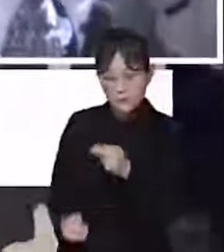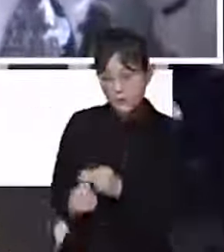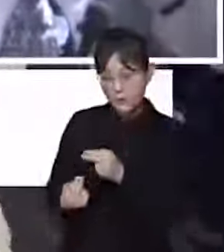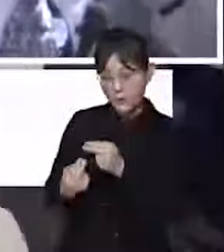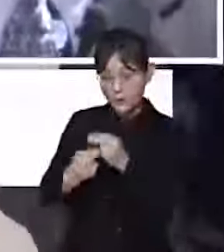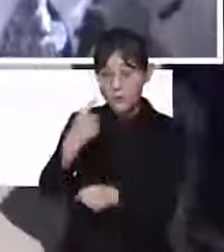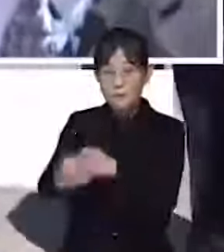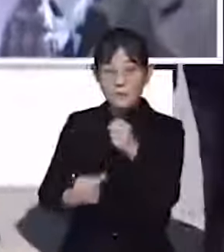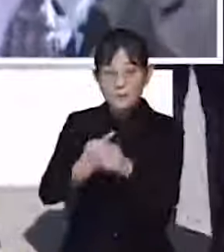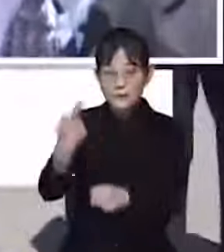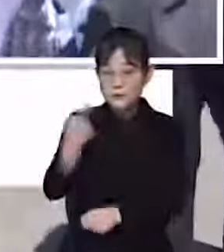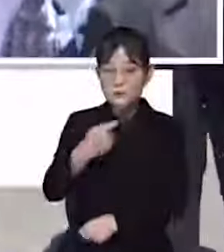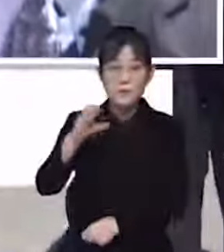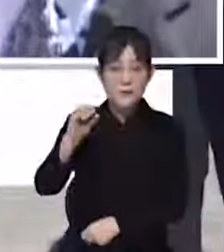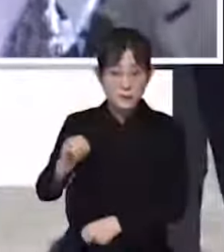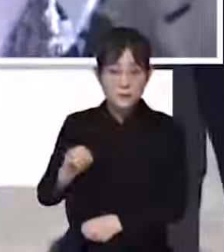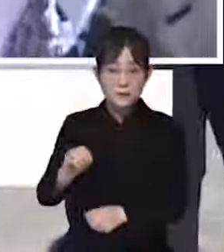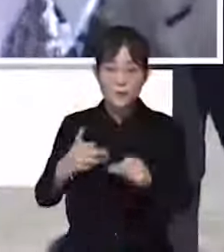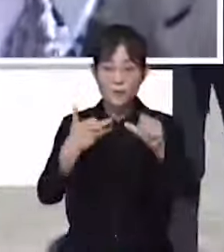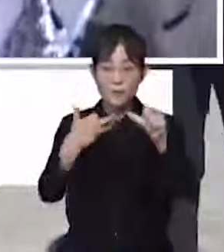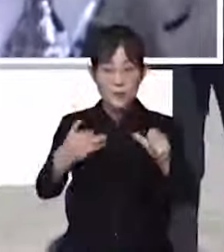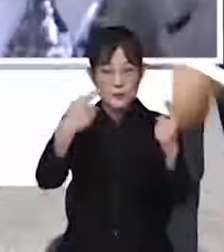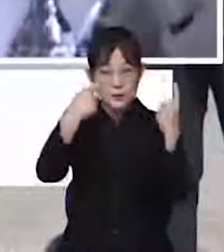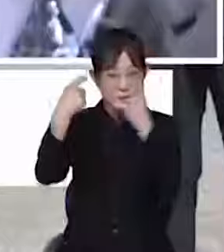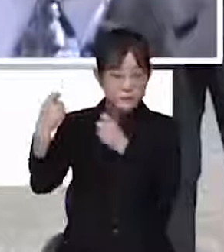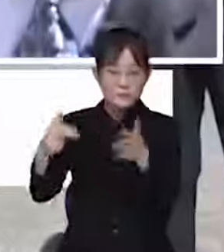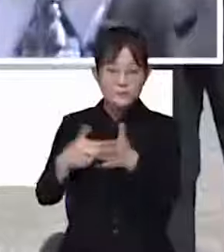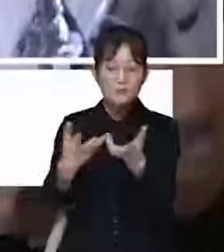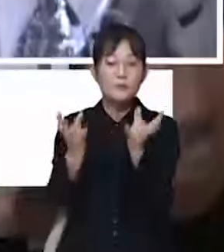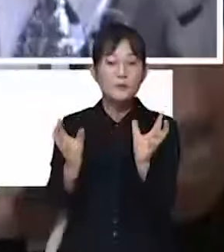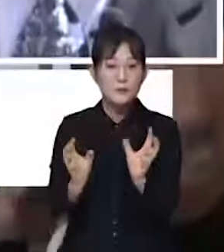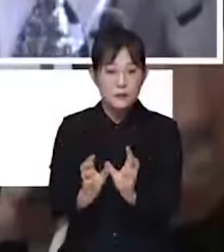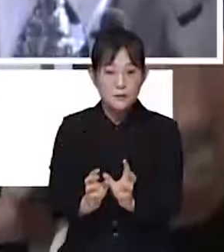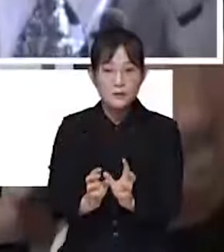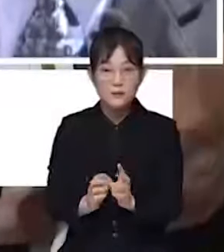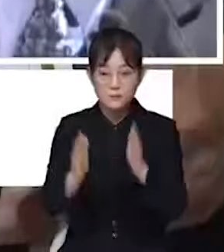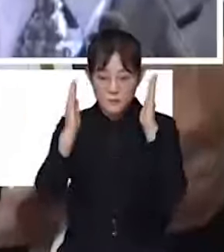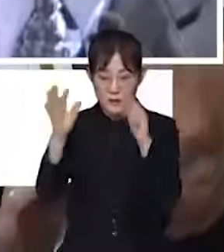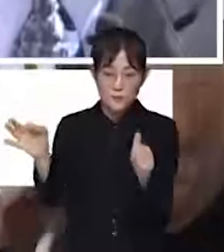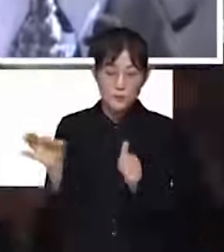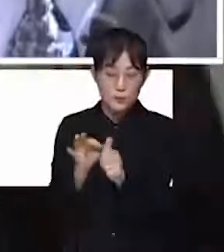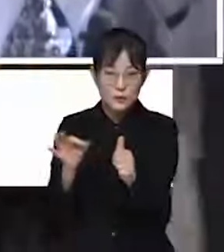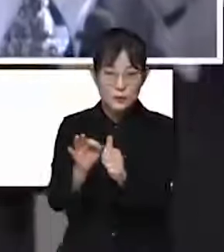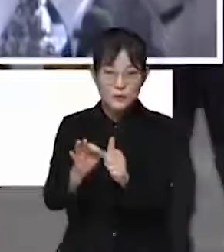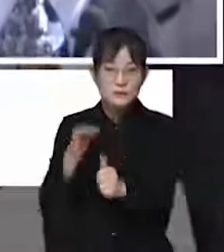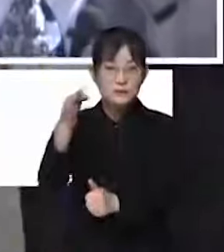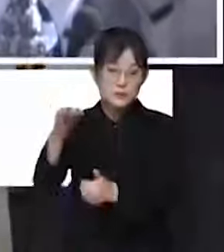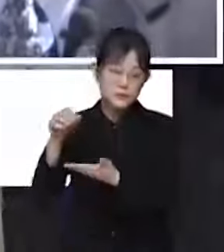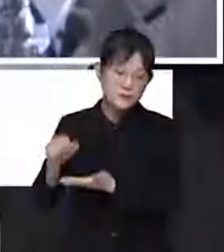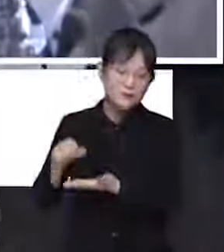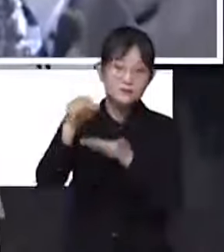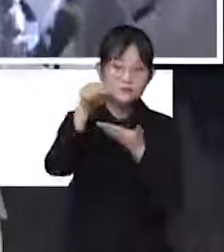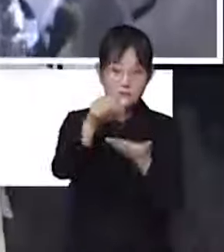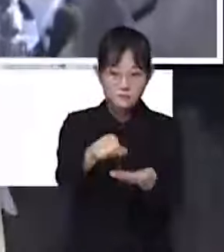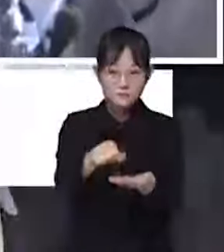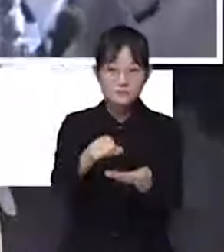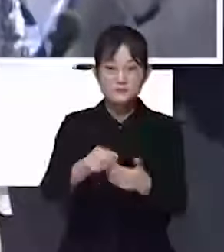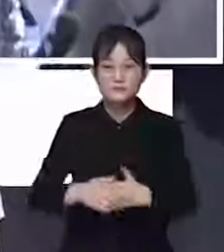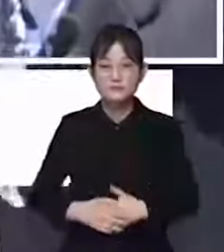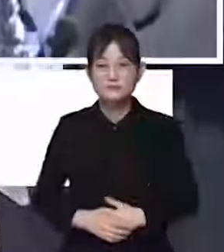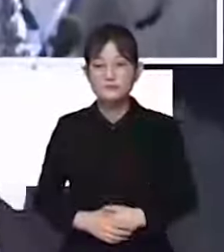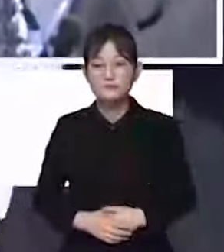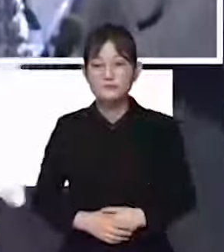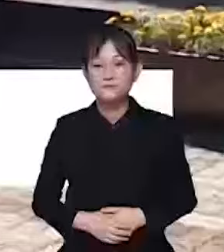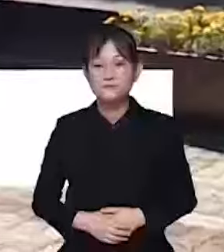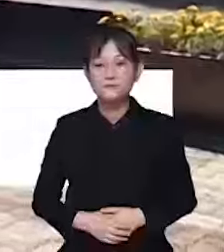천만 원씩 모아가지고 광주 5.18 기념재단에다가 세계 호남 향후들의 5.18 장학금으로